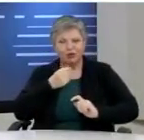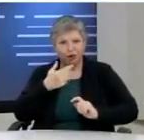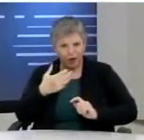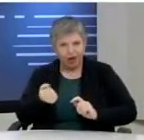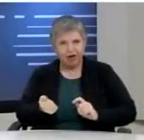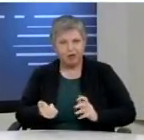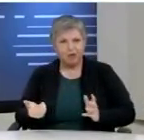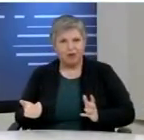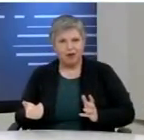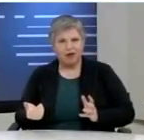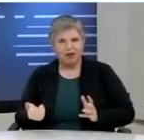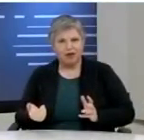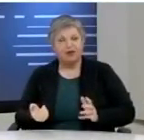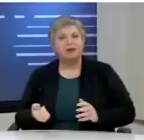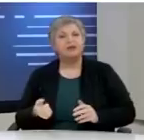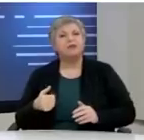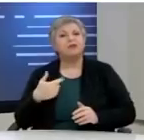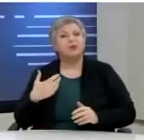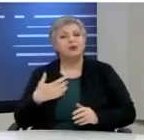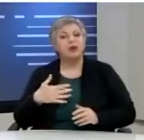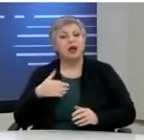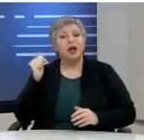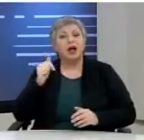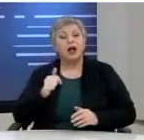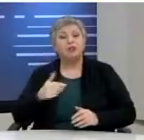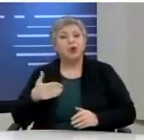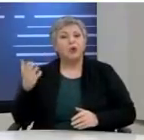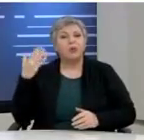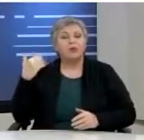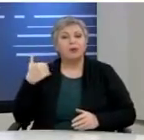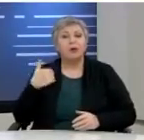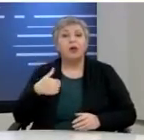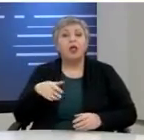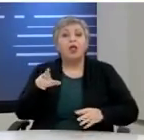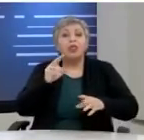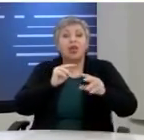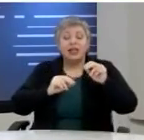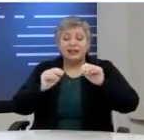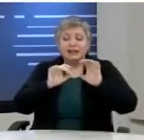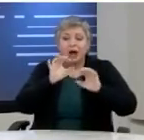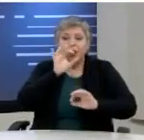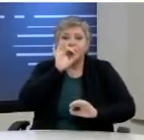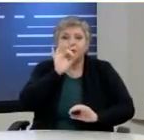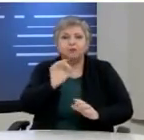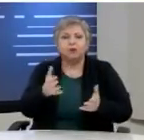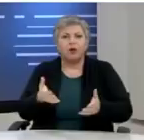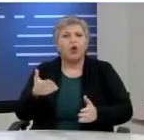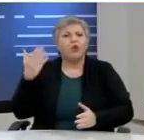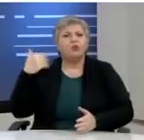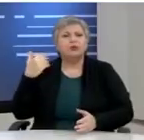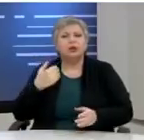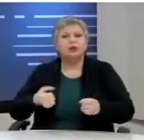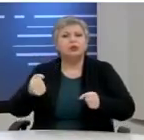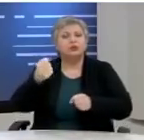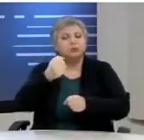Δεύτερον, πετύχαμε αυτό το που ούτε καν συζητάγανε. Που ούτε καν συζητάγανε επί των κυβερνήσεών σας.